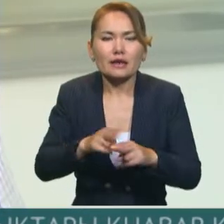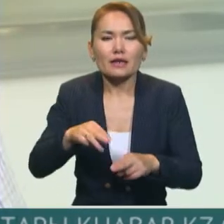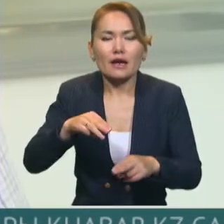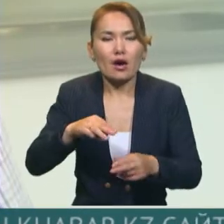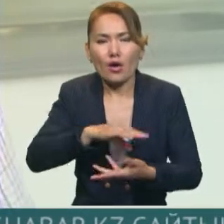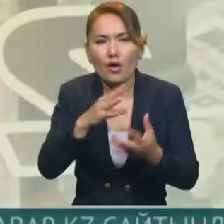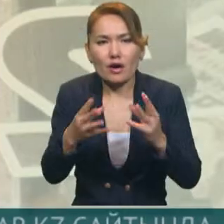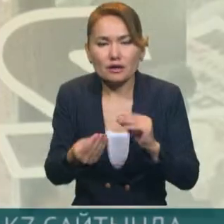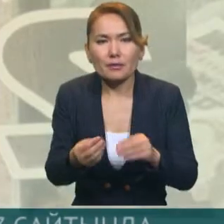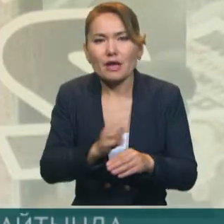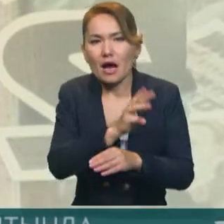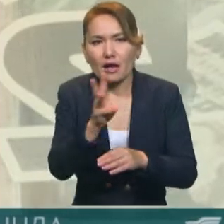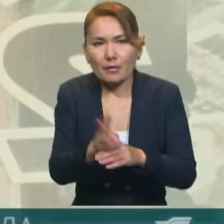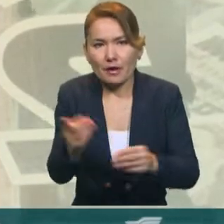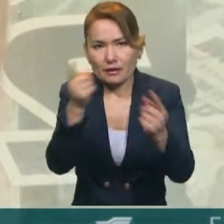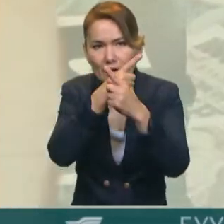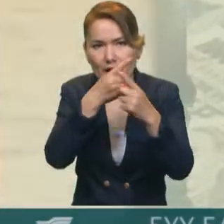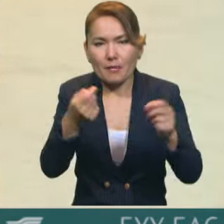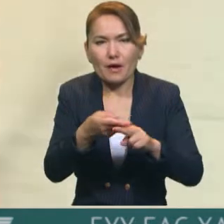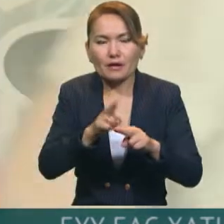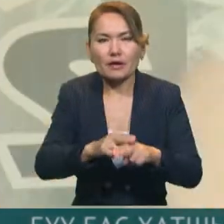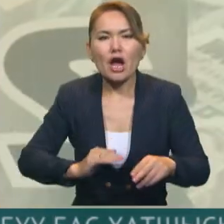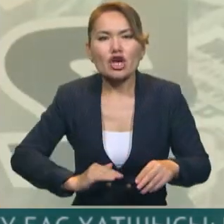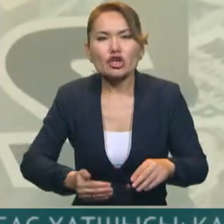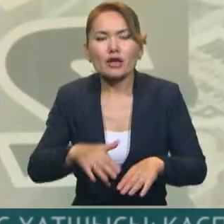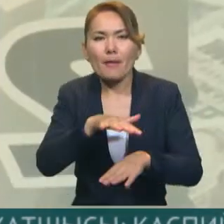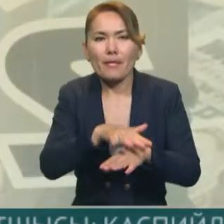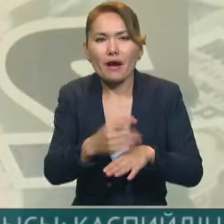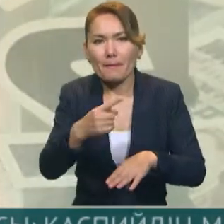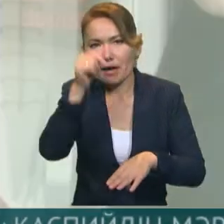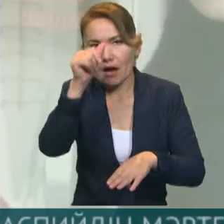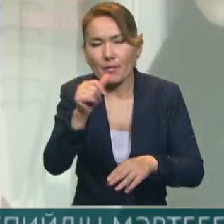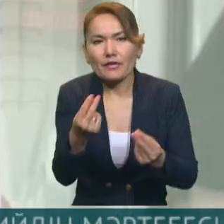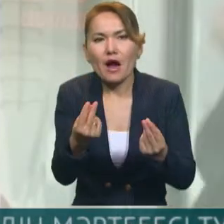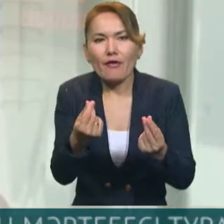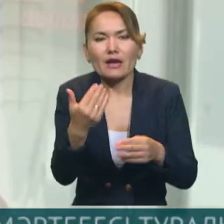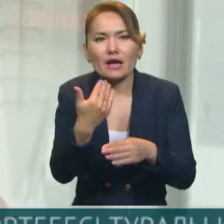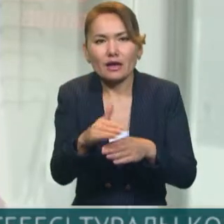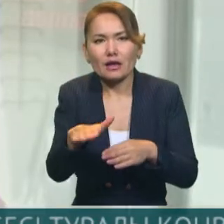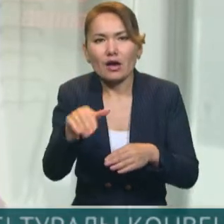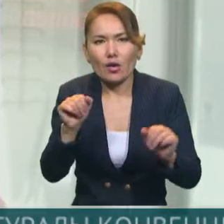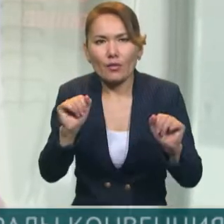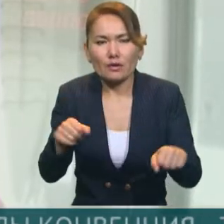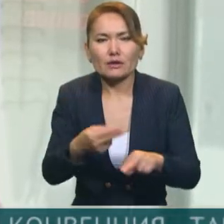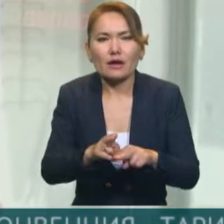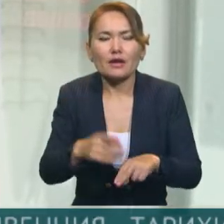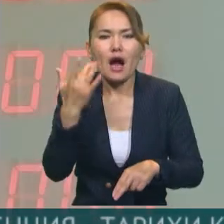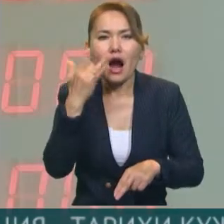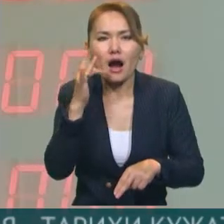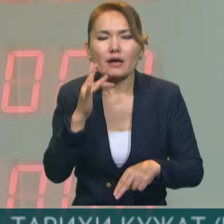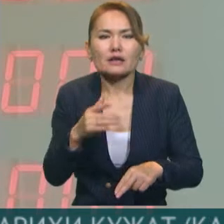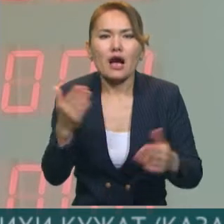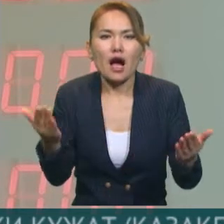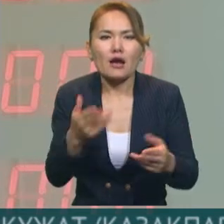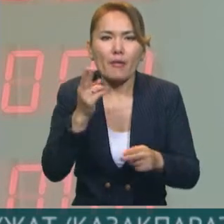өтімділігін қамтамасыз ететіндігін мәлімдеді. Сондай-ақ жеке банктер бір айға валюталық кредит ала алады. Бірер күн бұрын ақыш алюминий мен